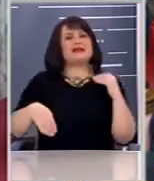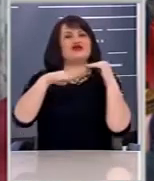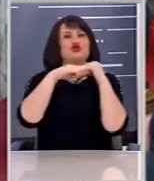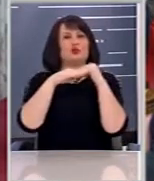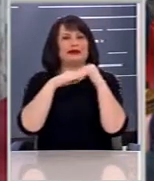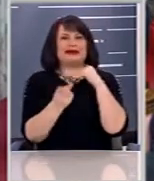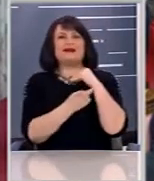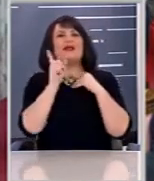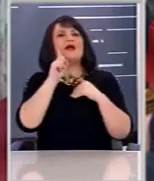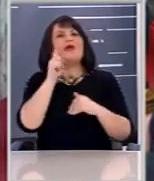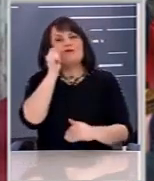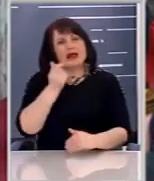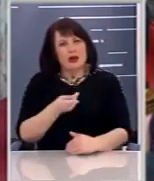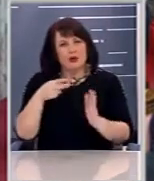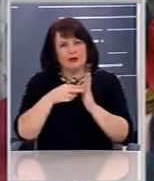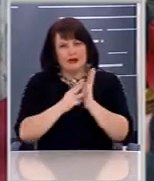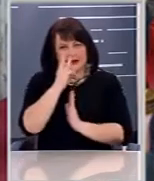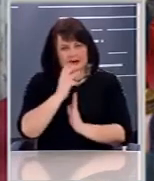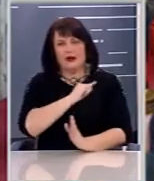Φύλων